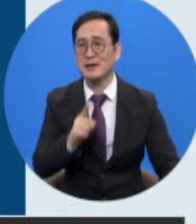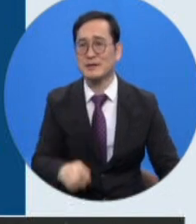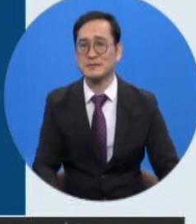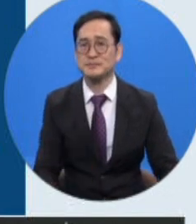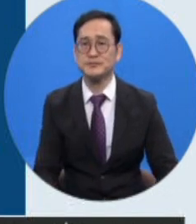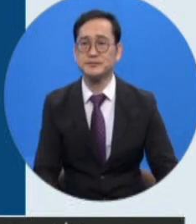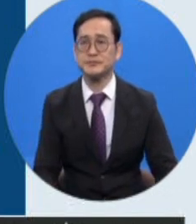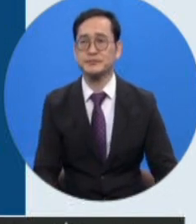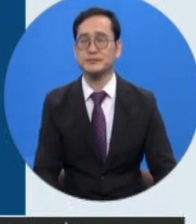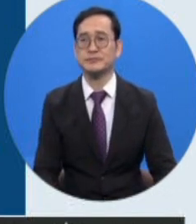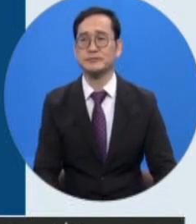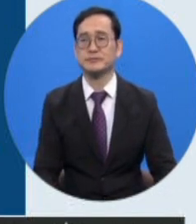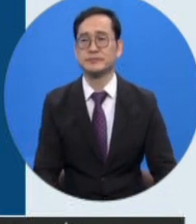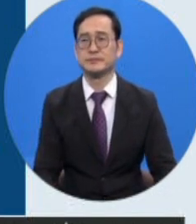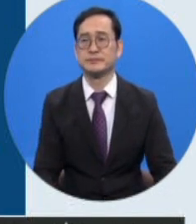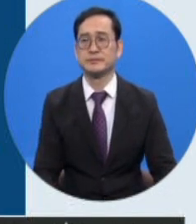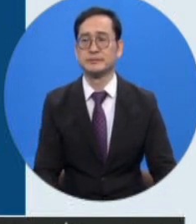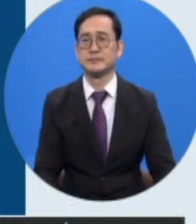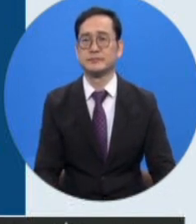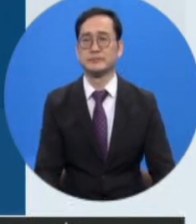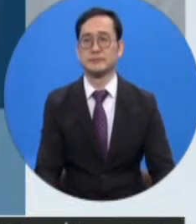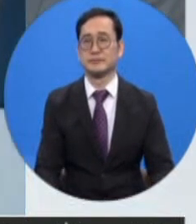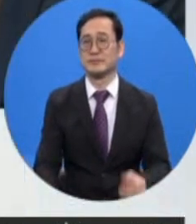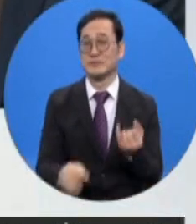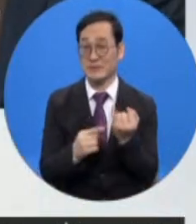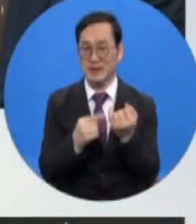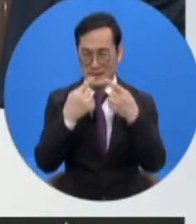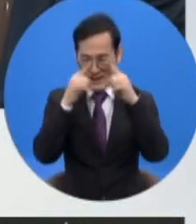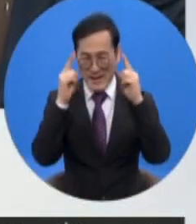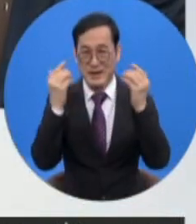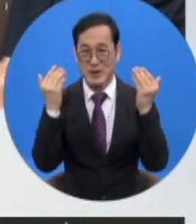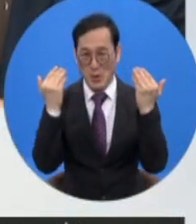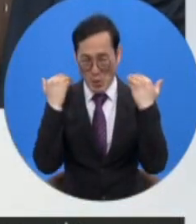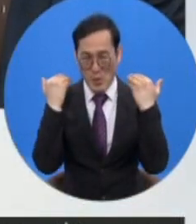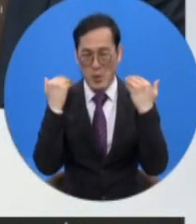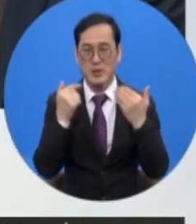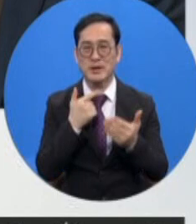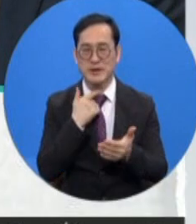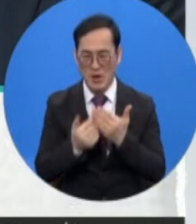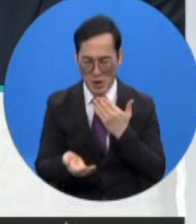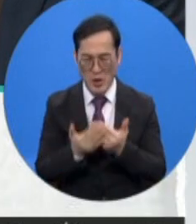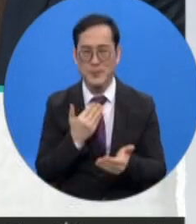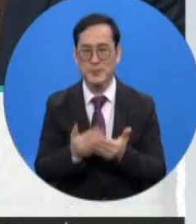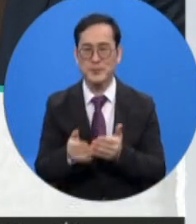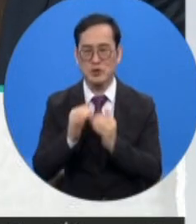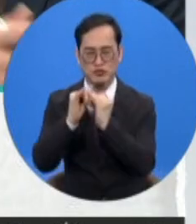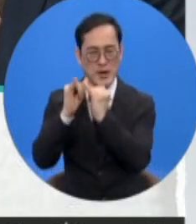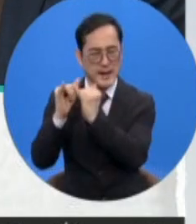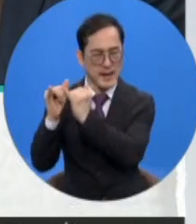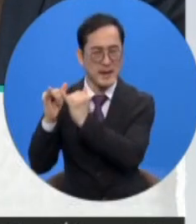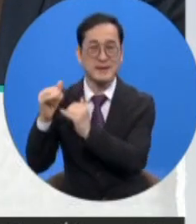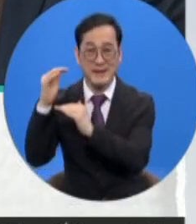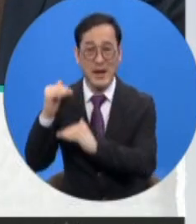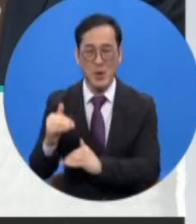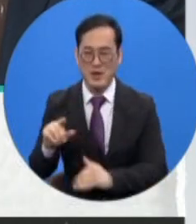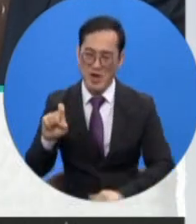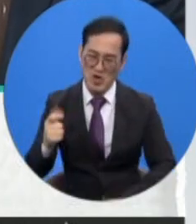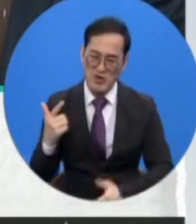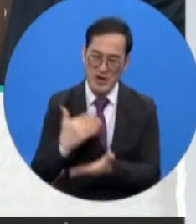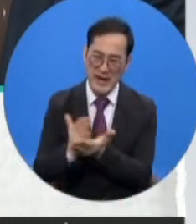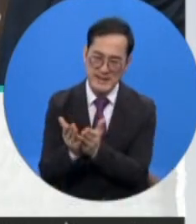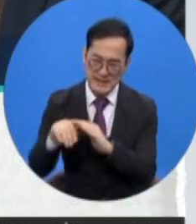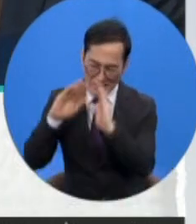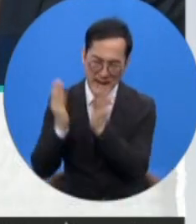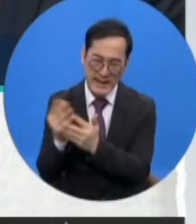각종 대학에 냈던 뭐 경력, 수상 내역, 학력 등등에서 18가지가 모두 다 허위다 뭐 이렇게까지 얘기를 하고 있지만 사실